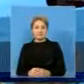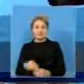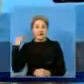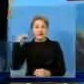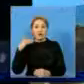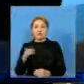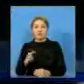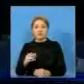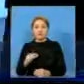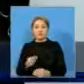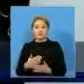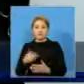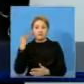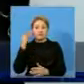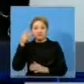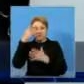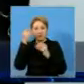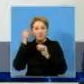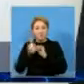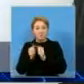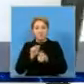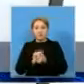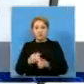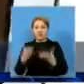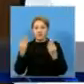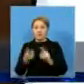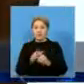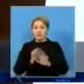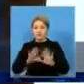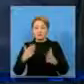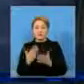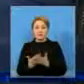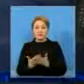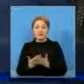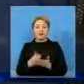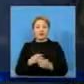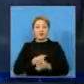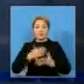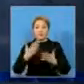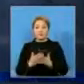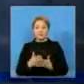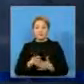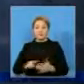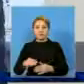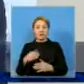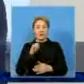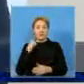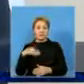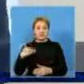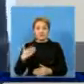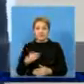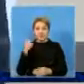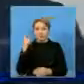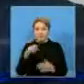Актюбинка Лилия Нуртазина навсегда запомнит этот канун Дня независимости. Именно в преддверии главного праздника страны мать-одиночка стала владельцем